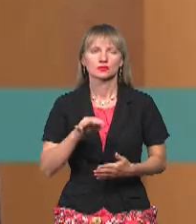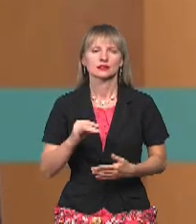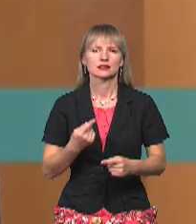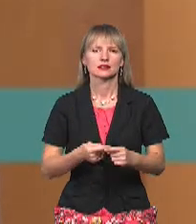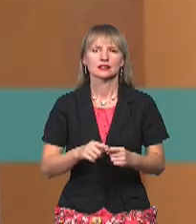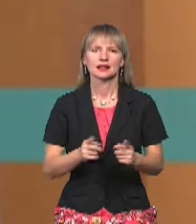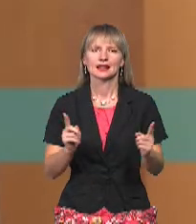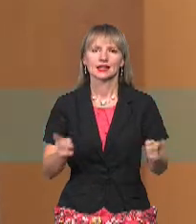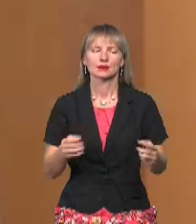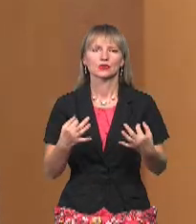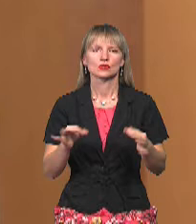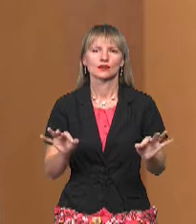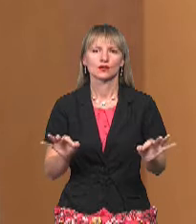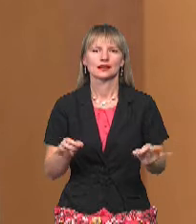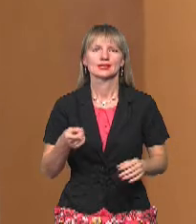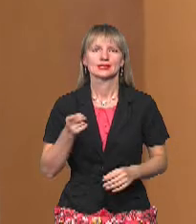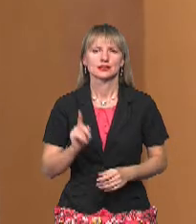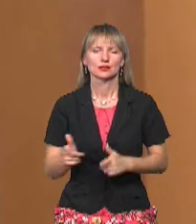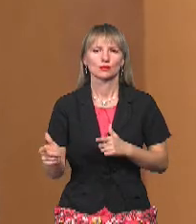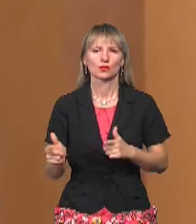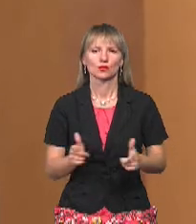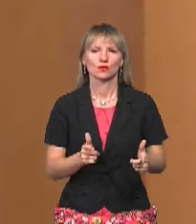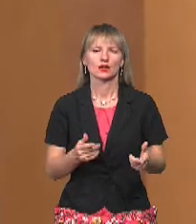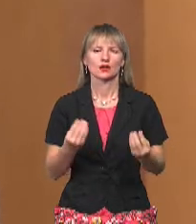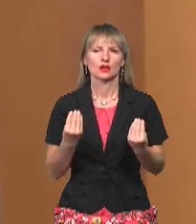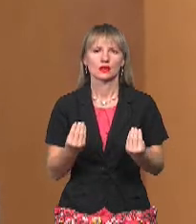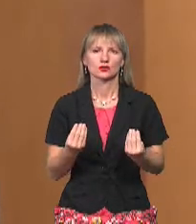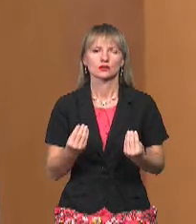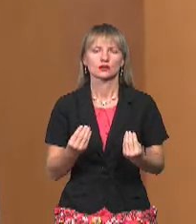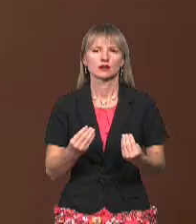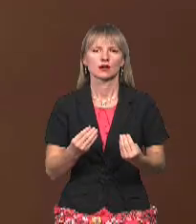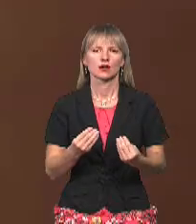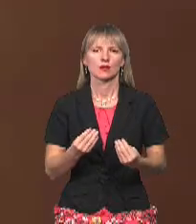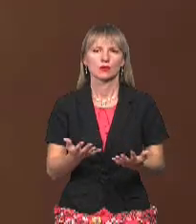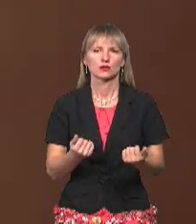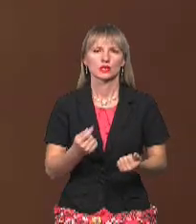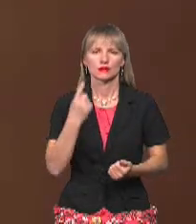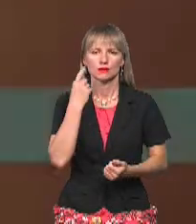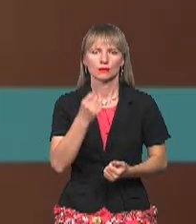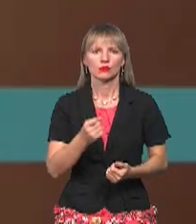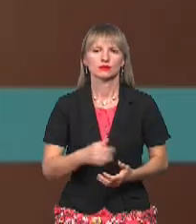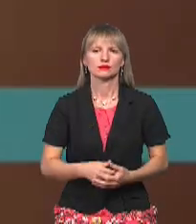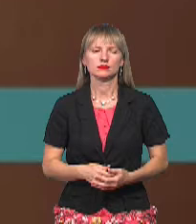цей термін дозволить дійсно підготувати якісного поліцейського нової формації.